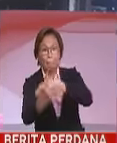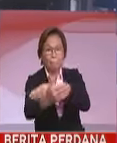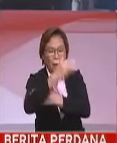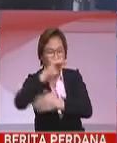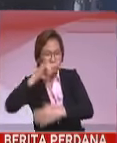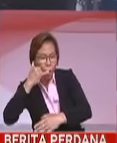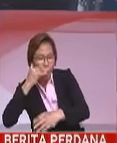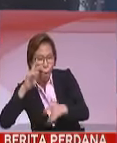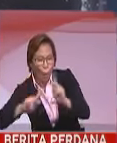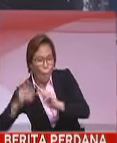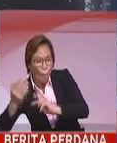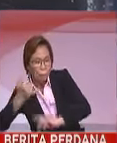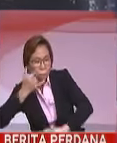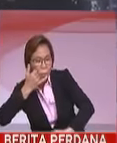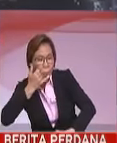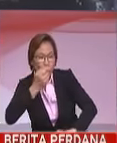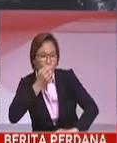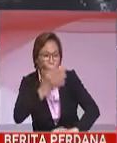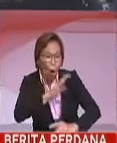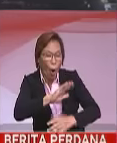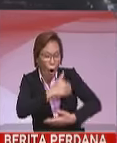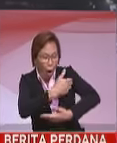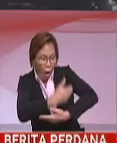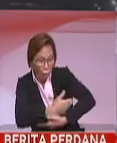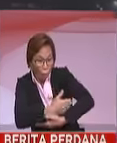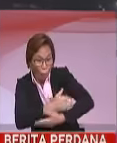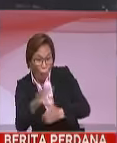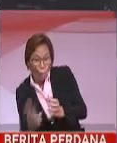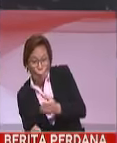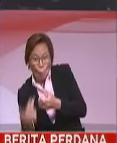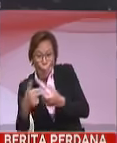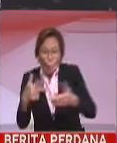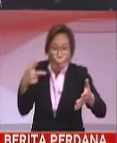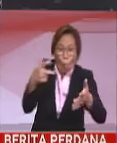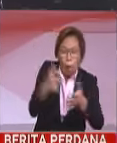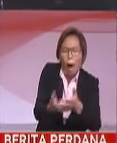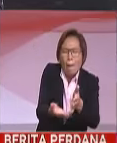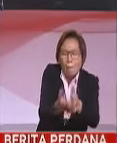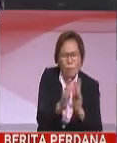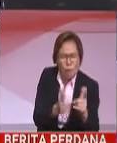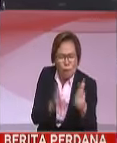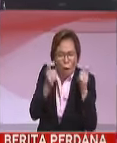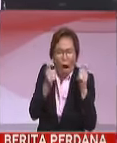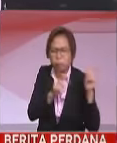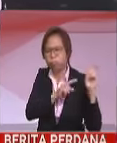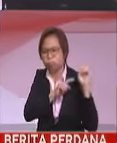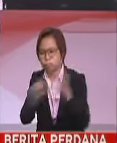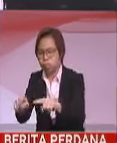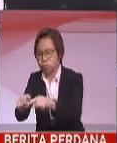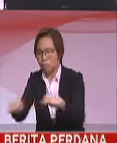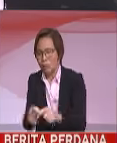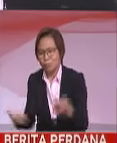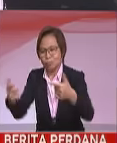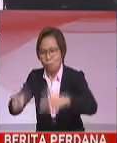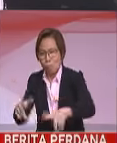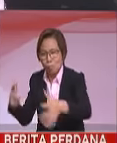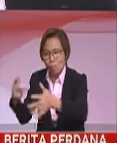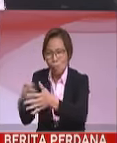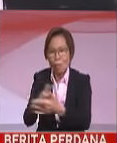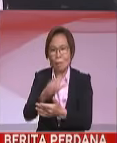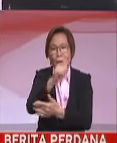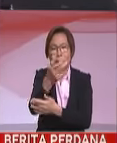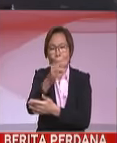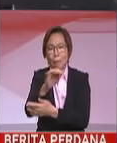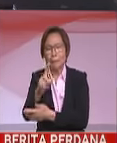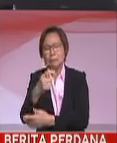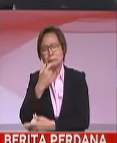daripada orang awam, memaklumkan anaknya terlibat dalam kemalangan dan memintanya segera ke lokasi kejadian. Ahmad